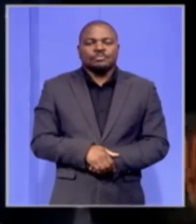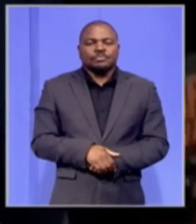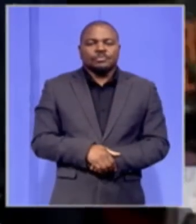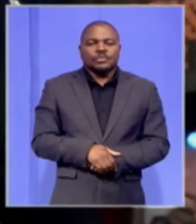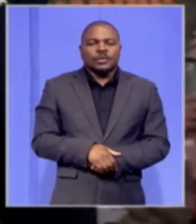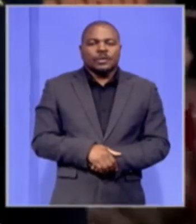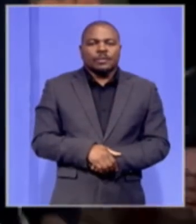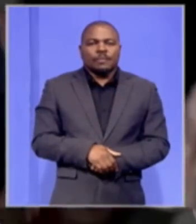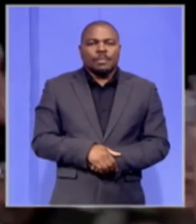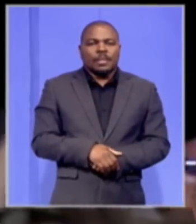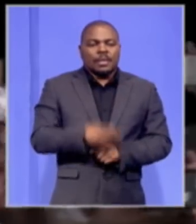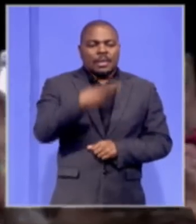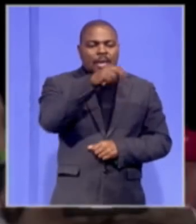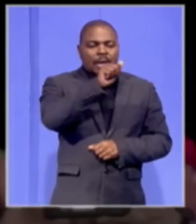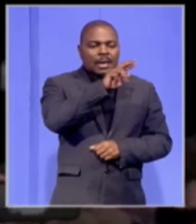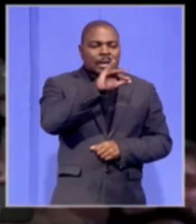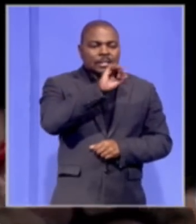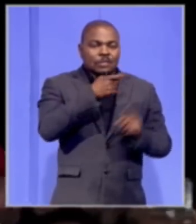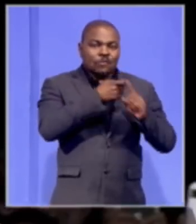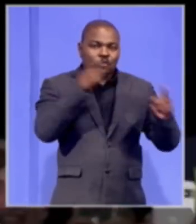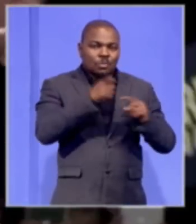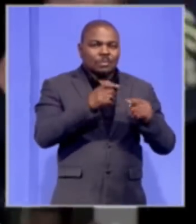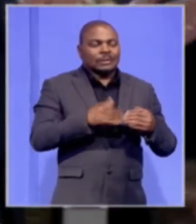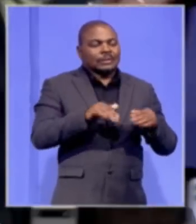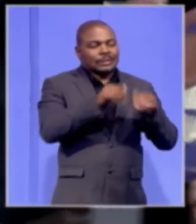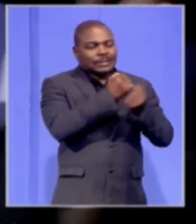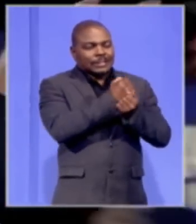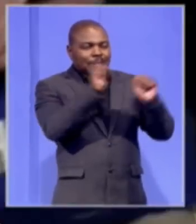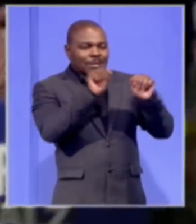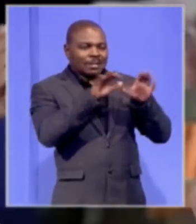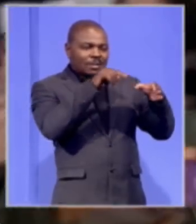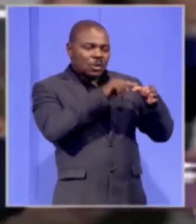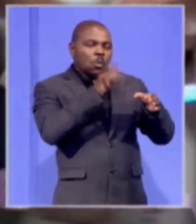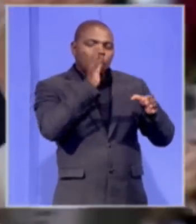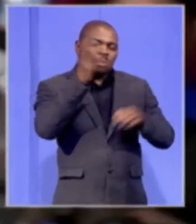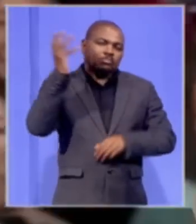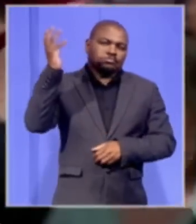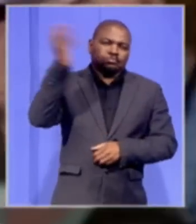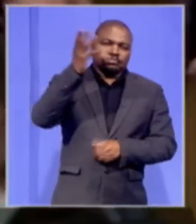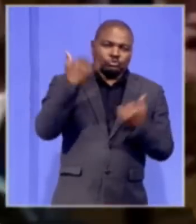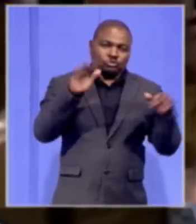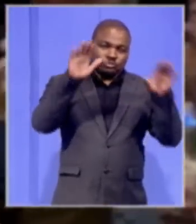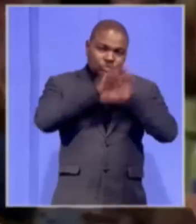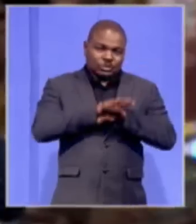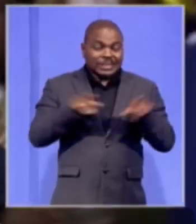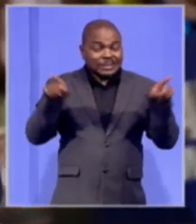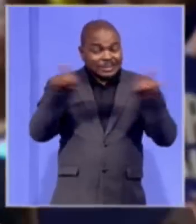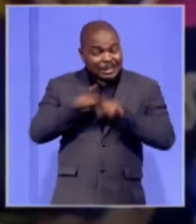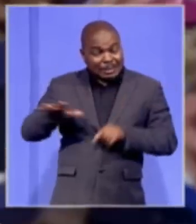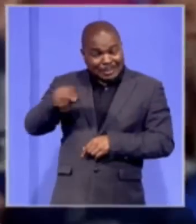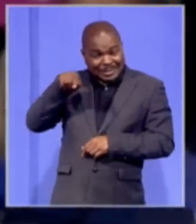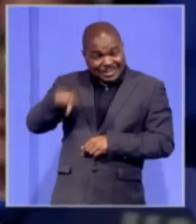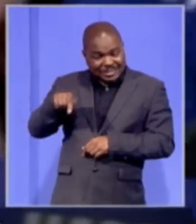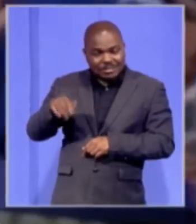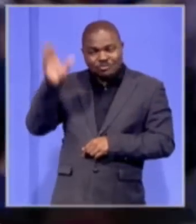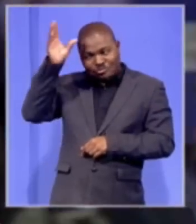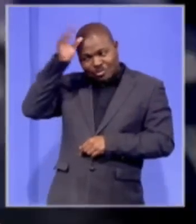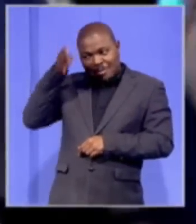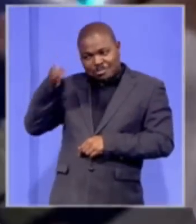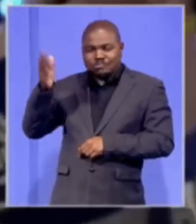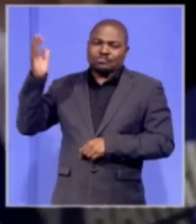Ho lebeletswe ha Harris wa mokga wa ma-Democrats a tla etsa puo ya hae bosiung bona sebakeng se le seng le